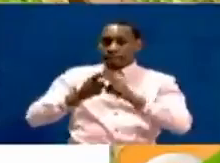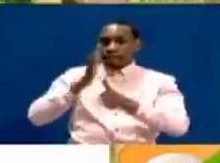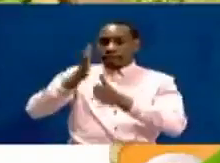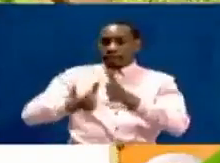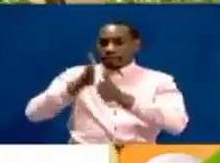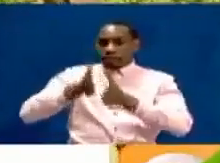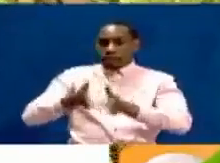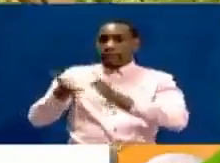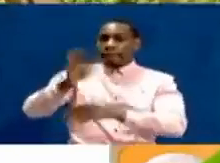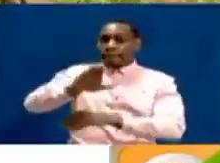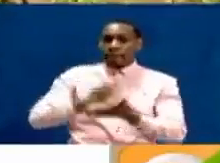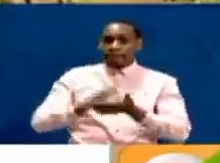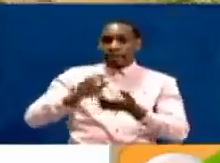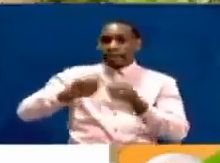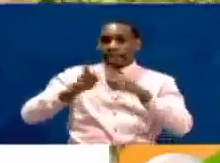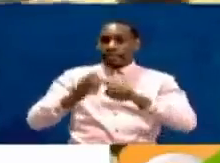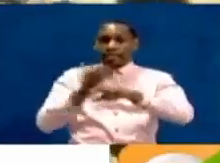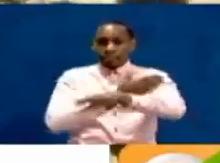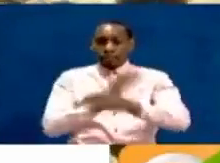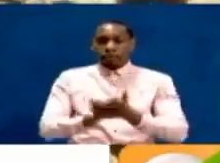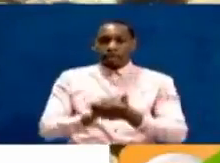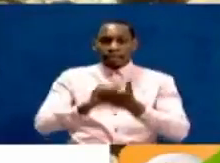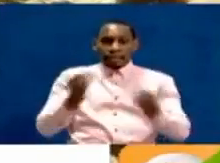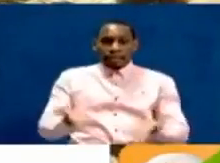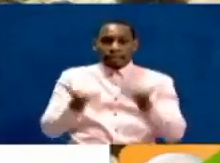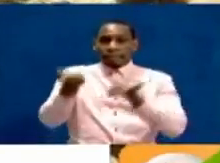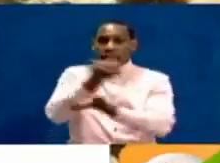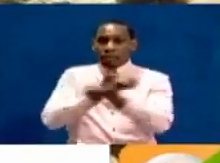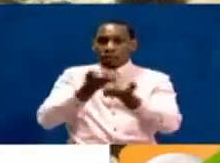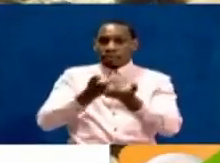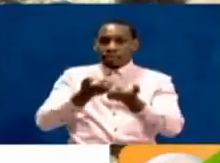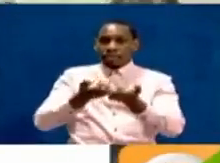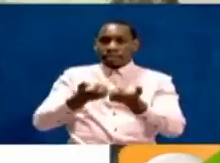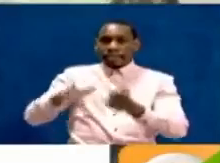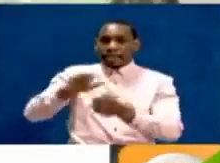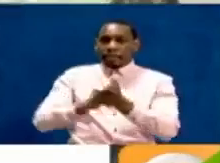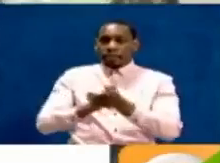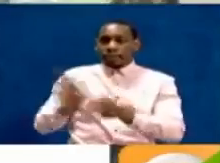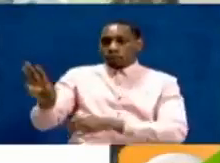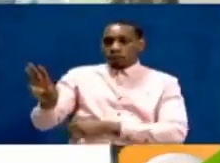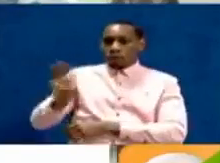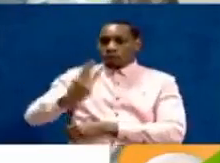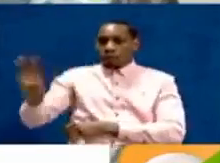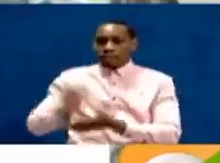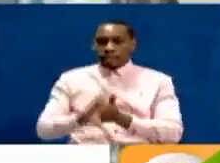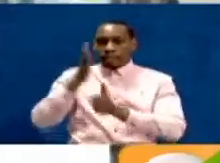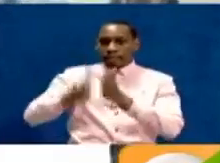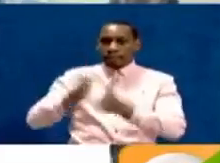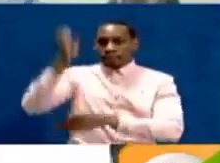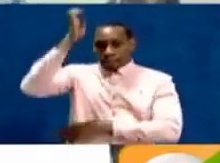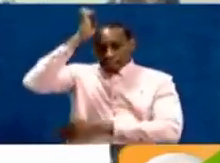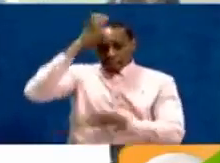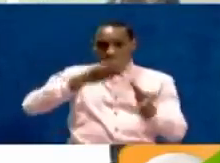hili, kurejesha hadhi ya hapo awali, kuboresha uchumi eneo hili la magharibi. Reli kutoka Eldoret